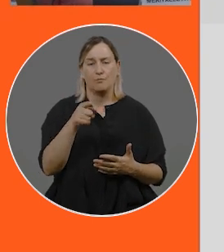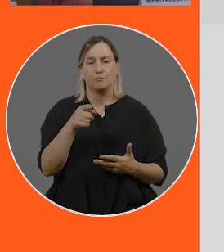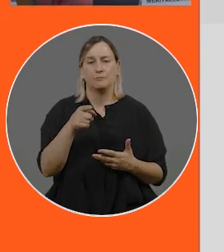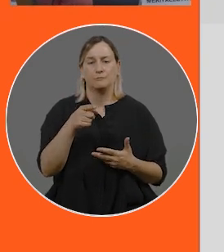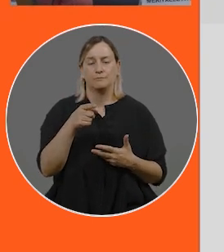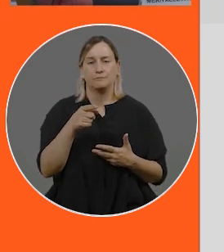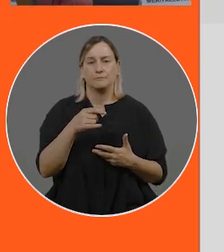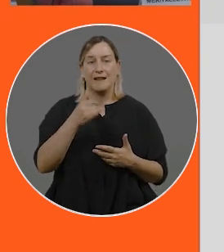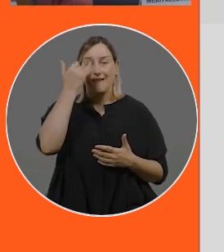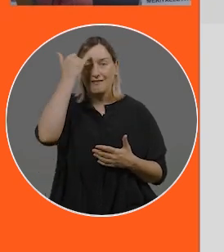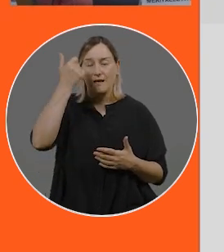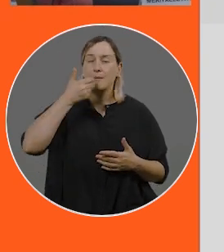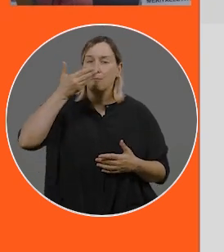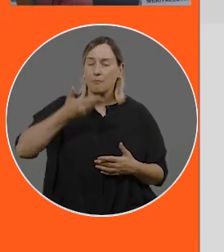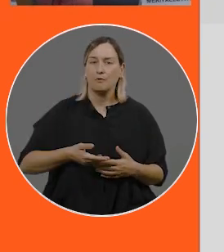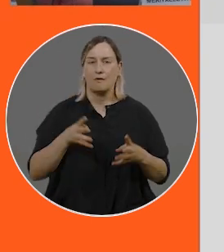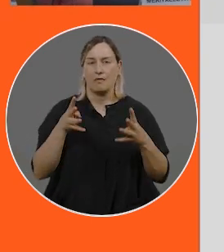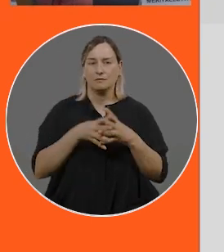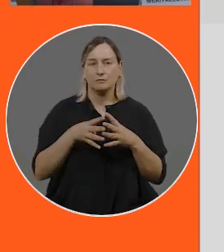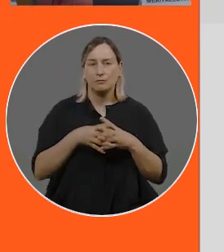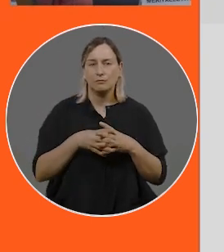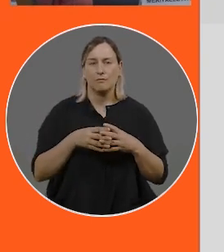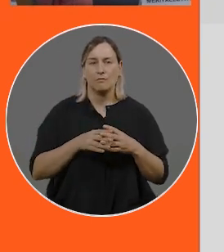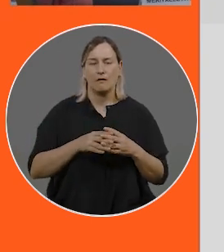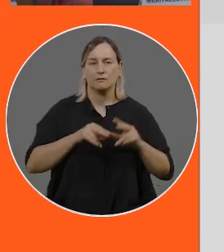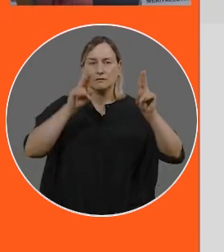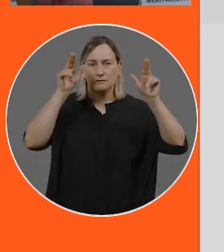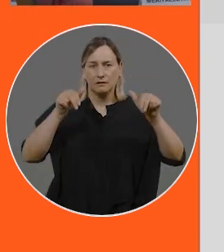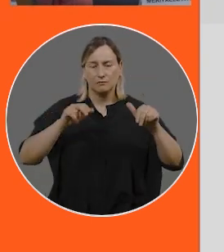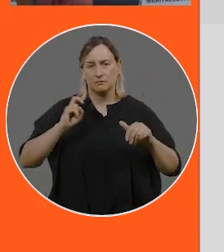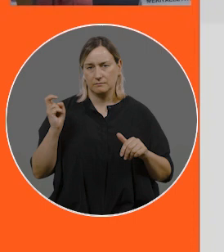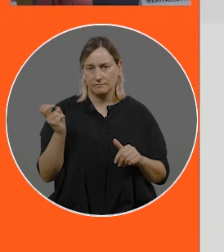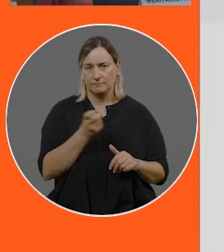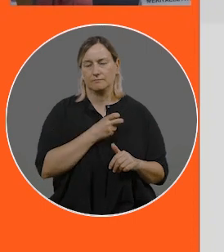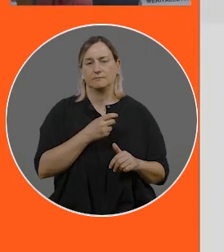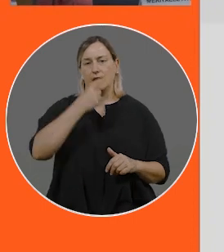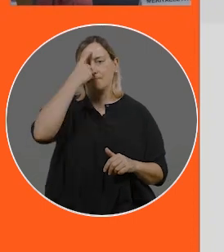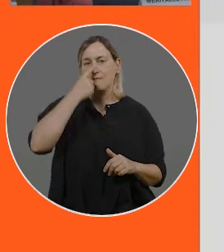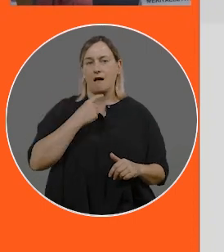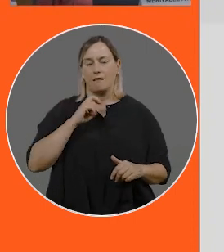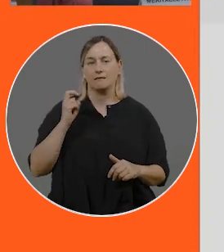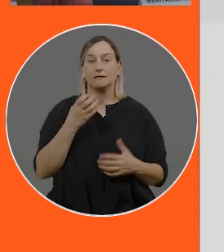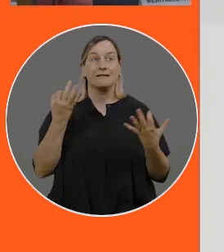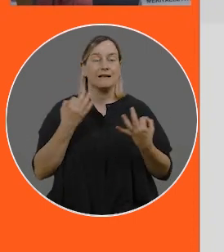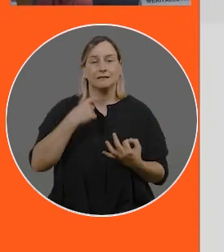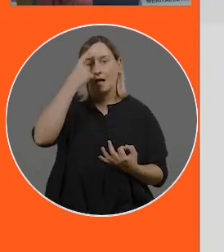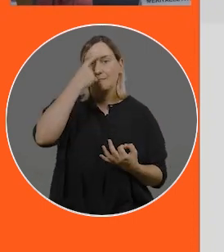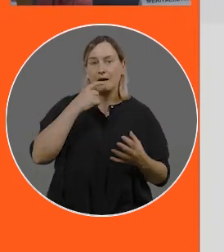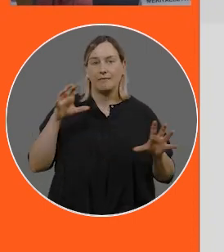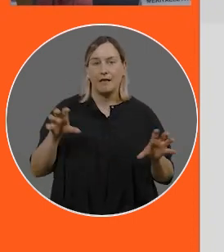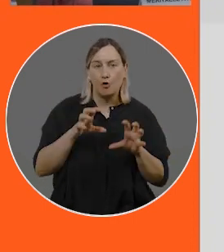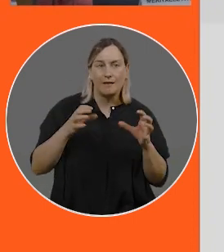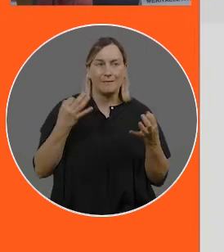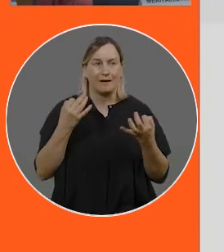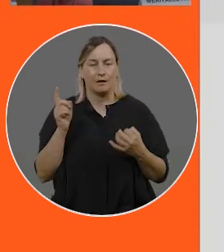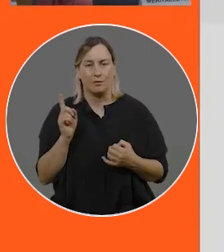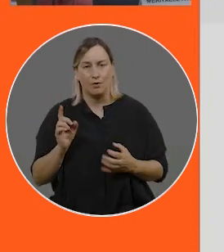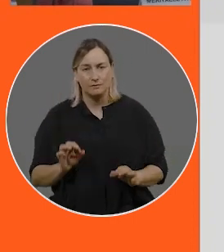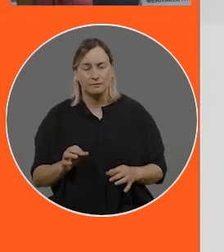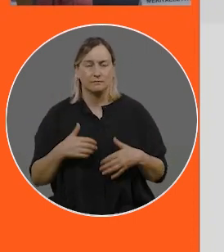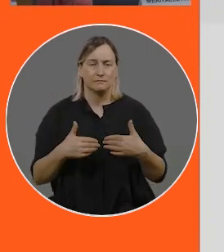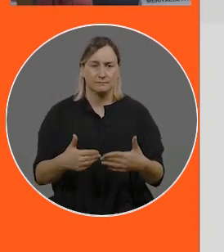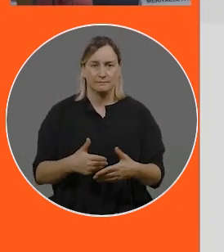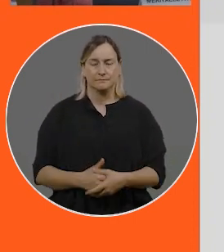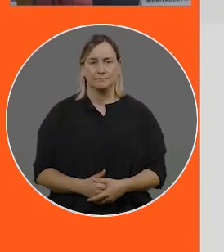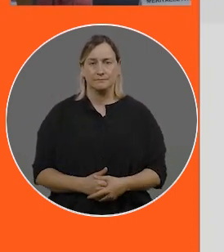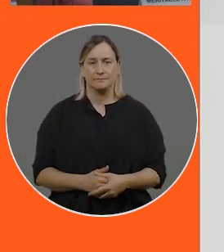la importància de les estructures, dels encapçalaments, de les taules, de les imatges, què és una imatge decorativa, què no ho és, etc etc.